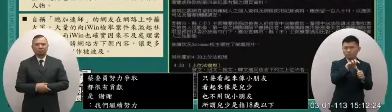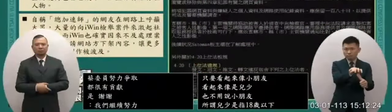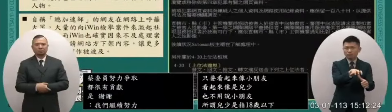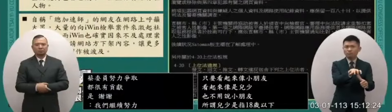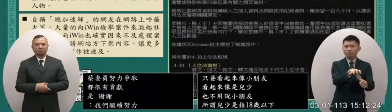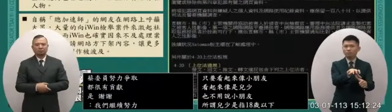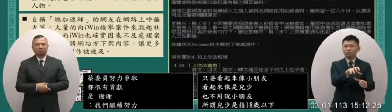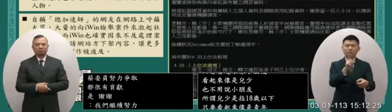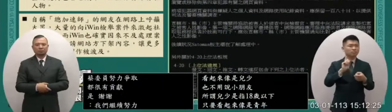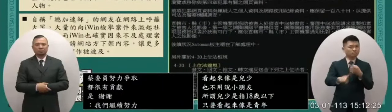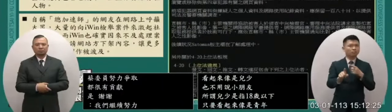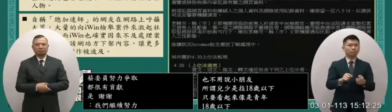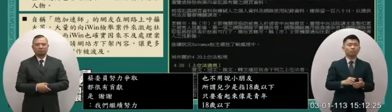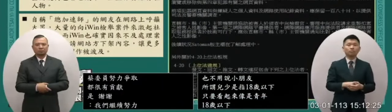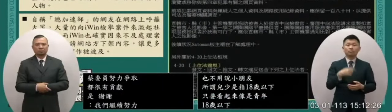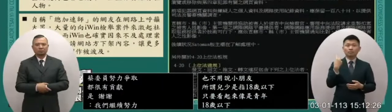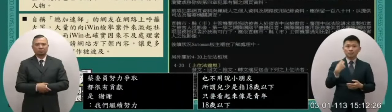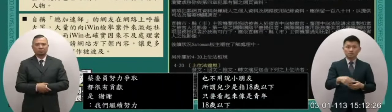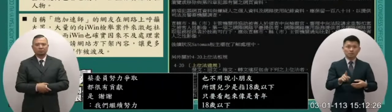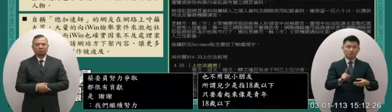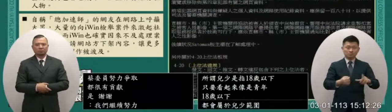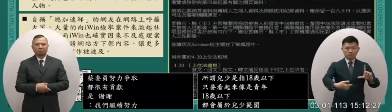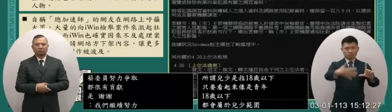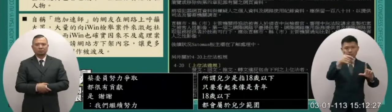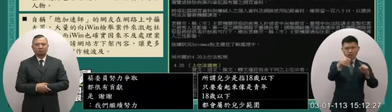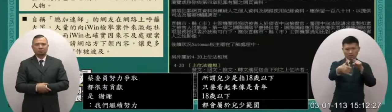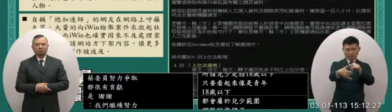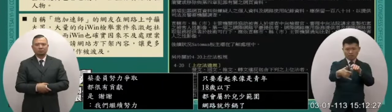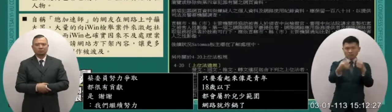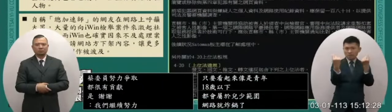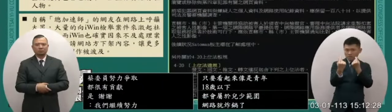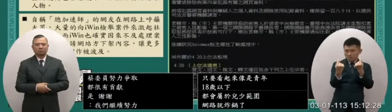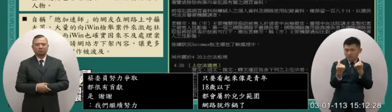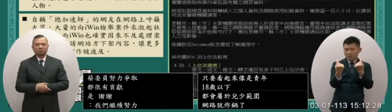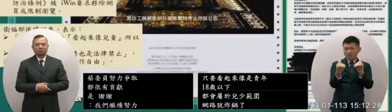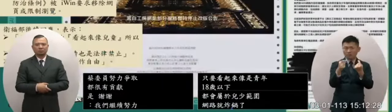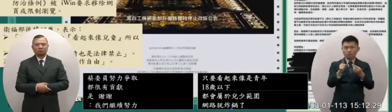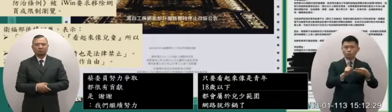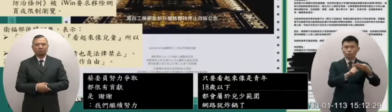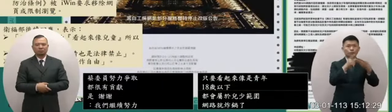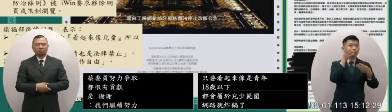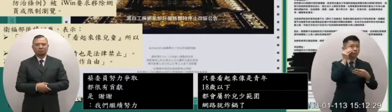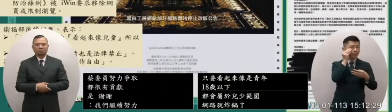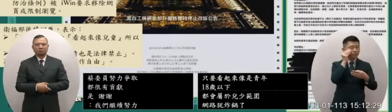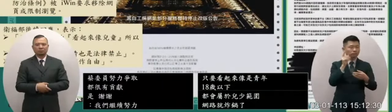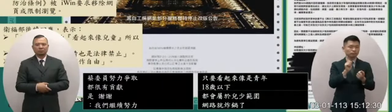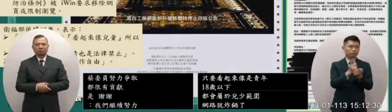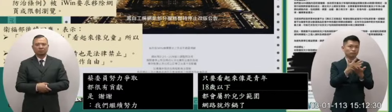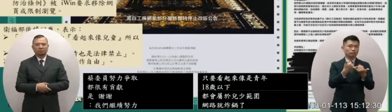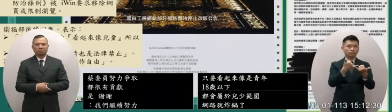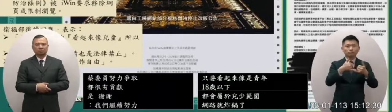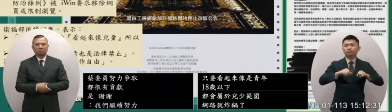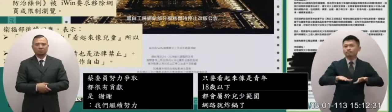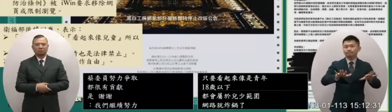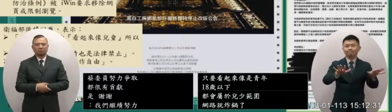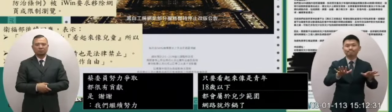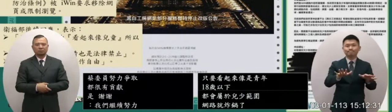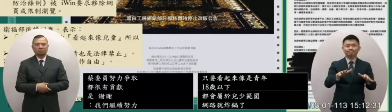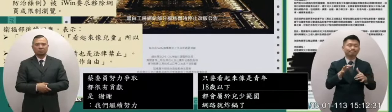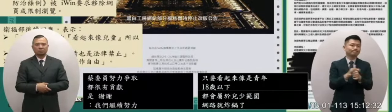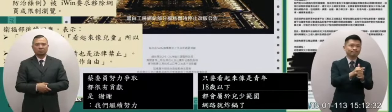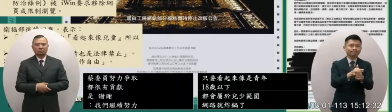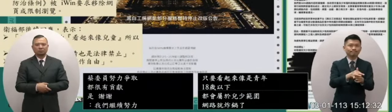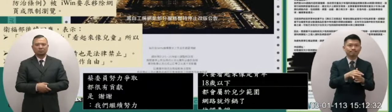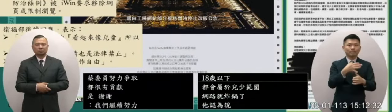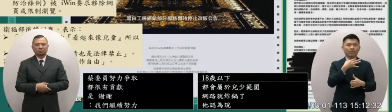看起来感觉的主观判定这个对于网络上是非常的一个不利那所以我们